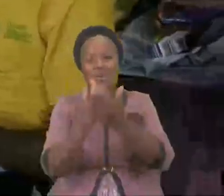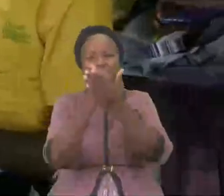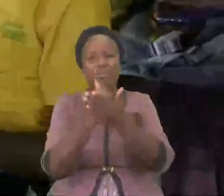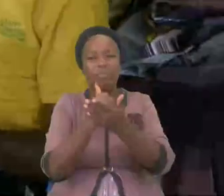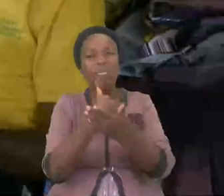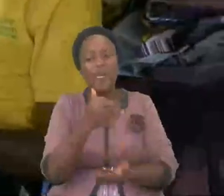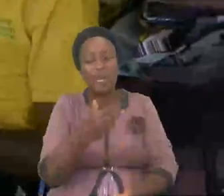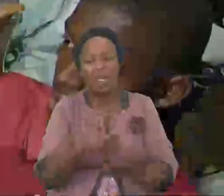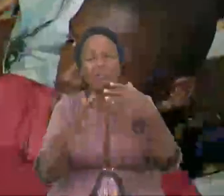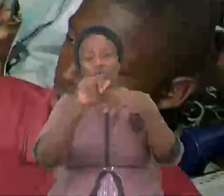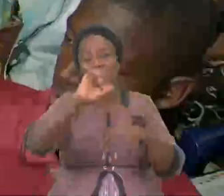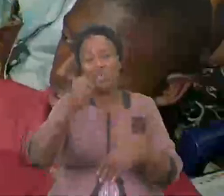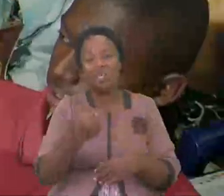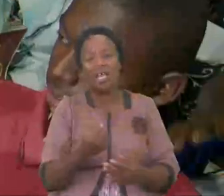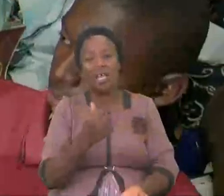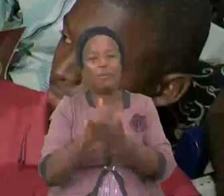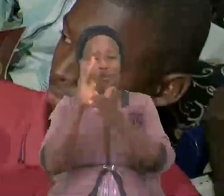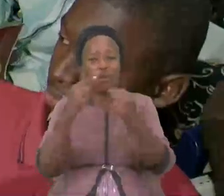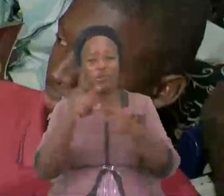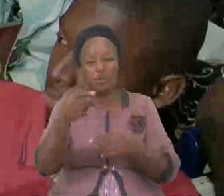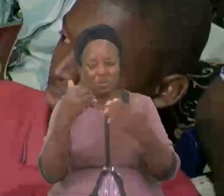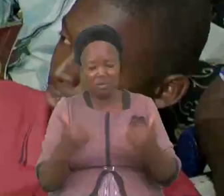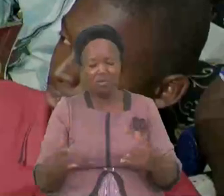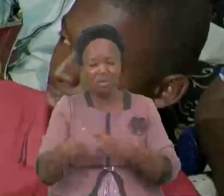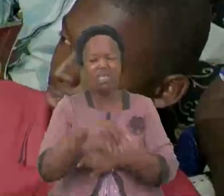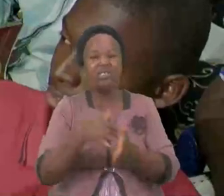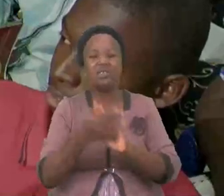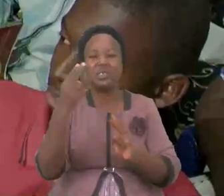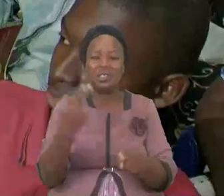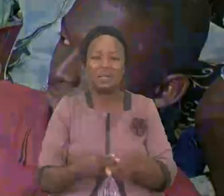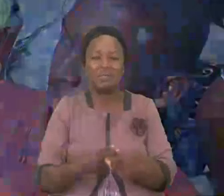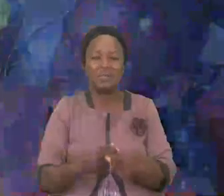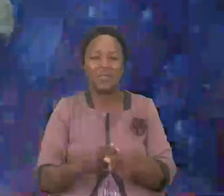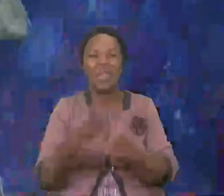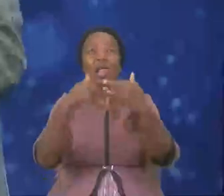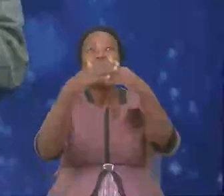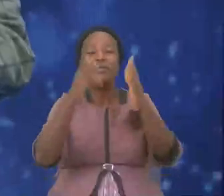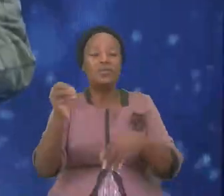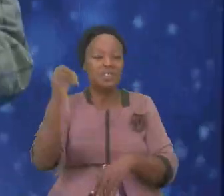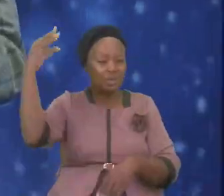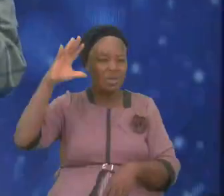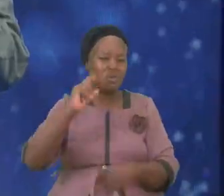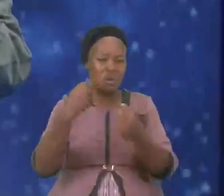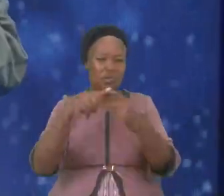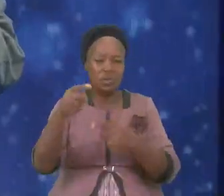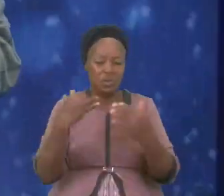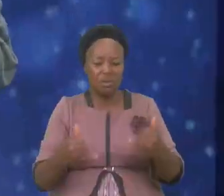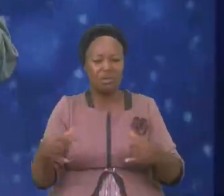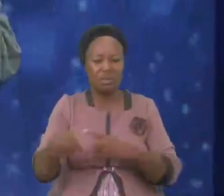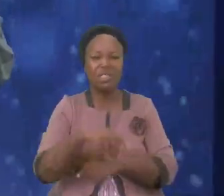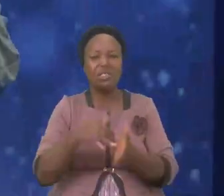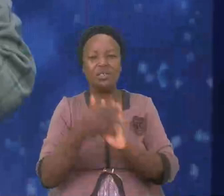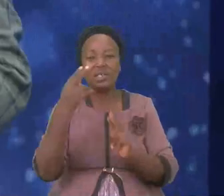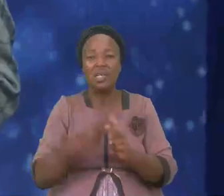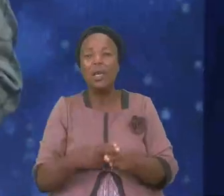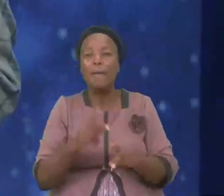L'aide du ciel te parviendra aujourd'hui. La grâce du ciel te parviendra aujourd'hui. Alors, Daniel